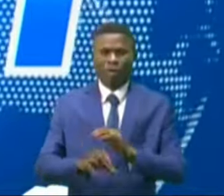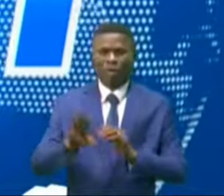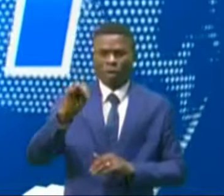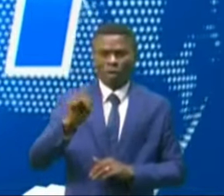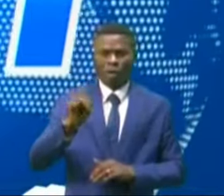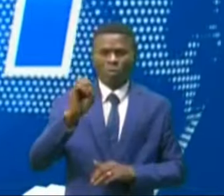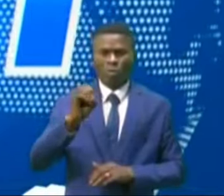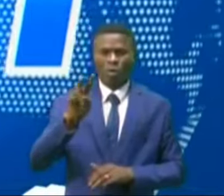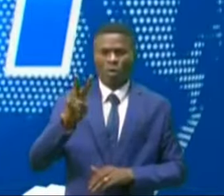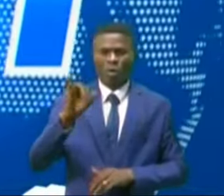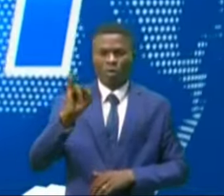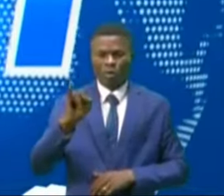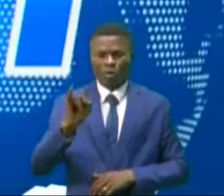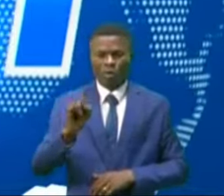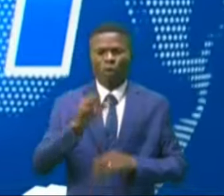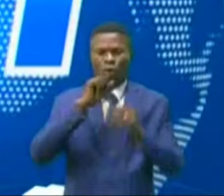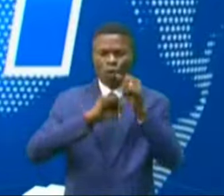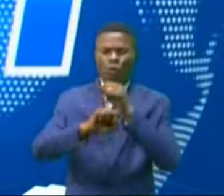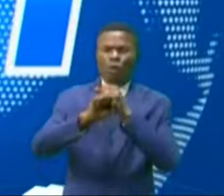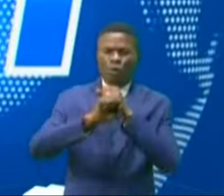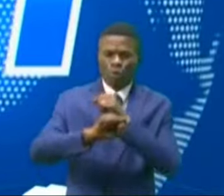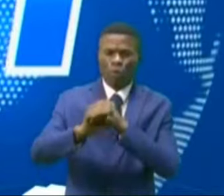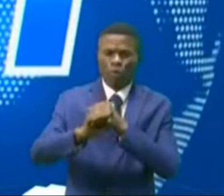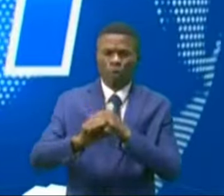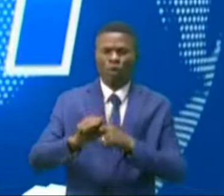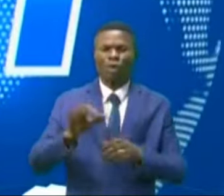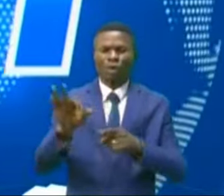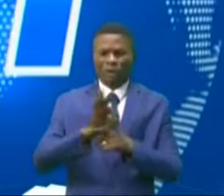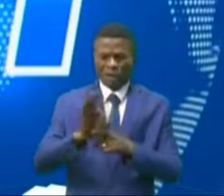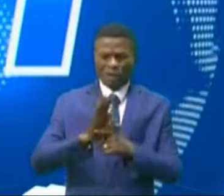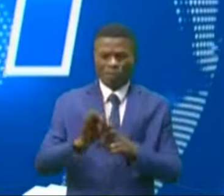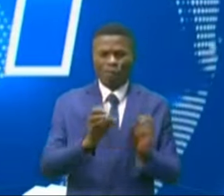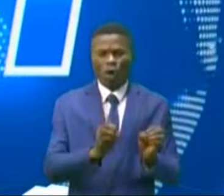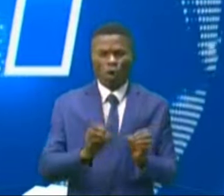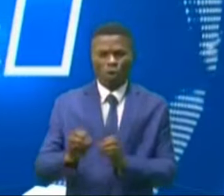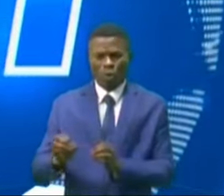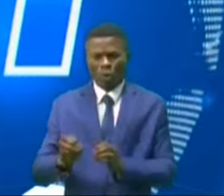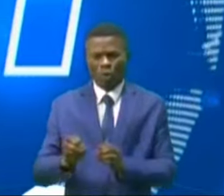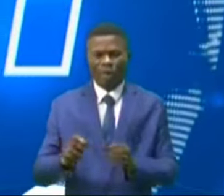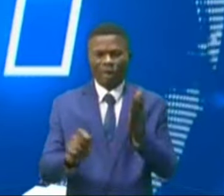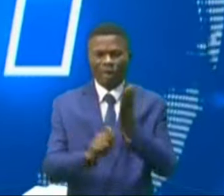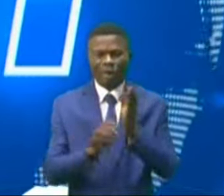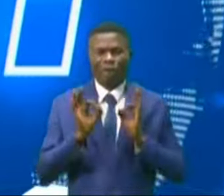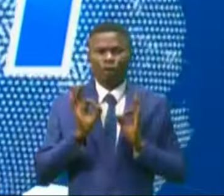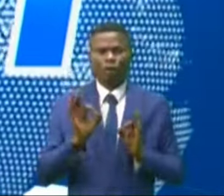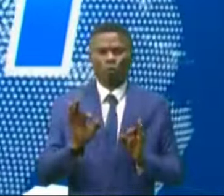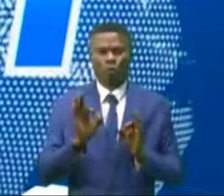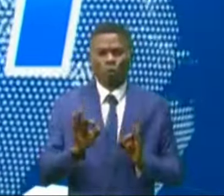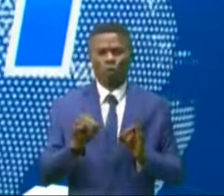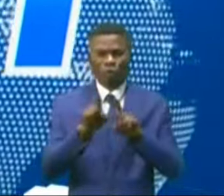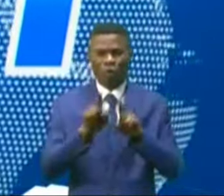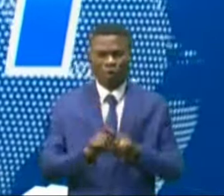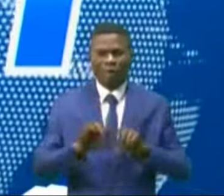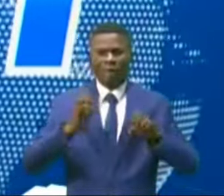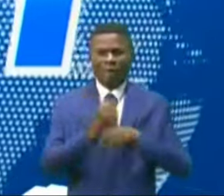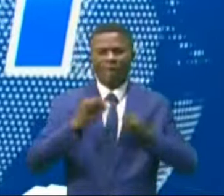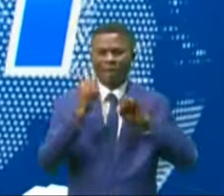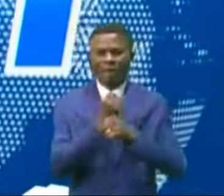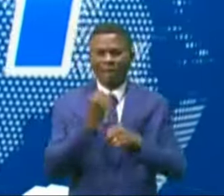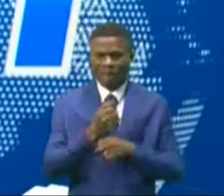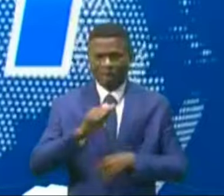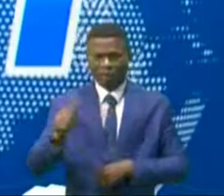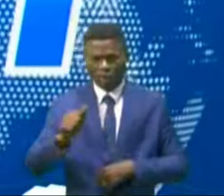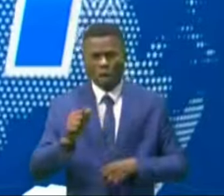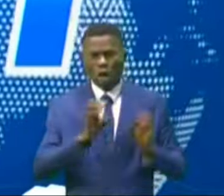pour se faire une matinée de sensibilisation et formation sur les nouvelles technologies et l'entrepreneuriat a